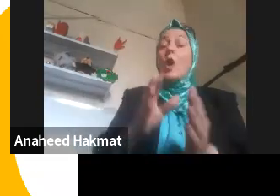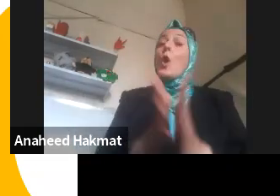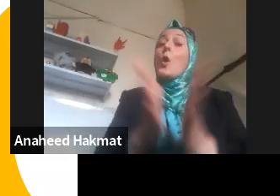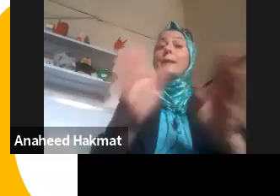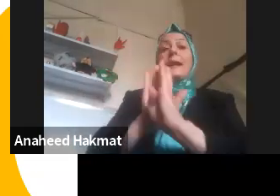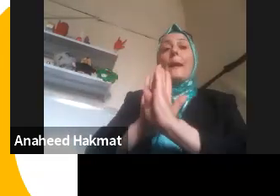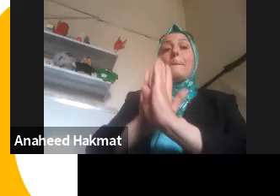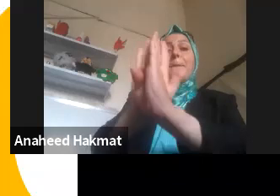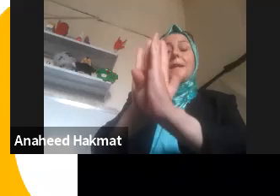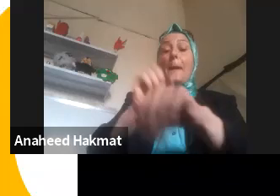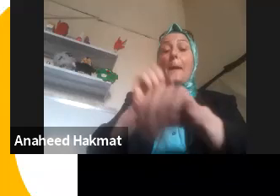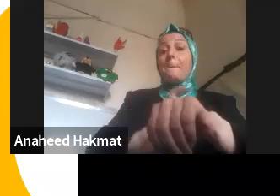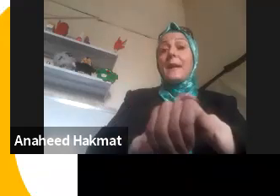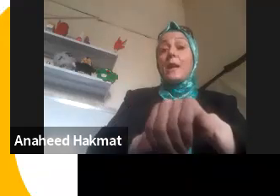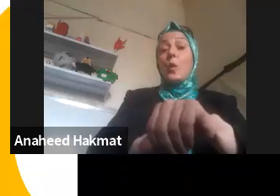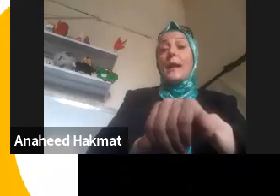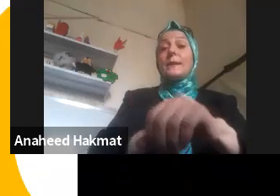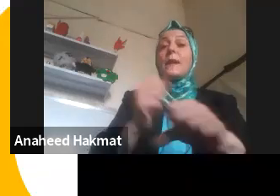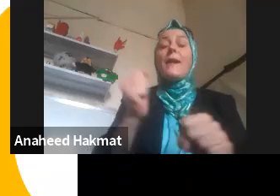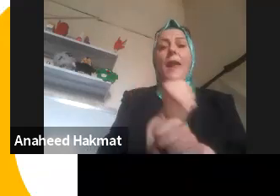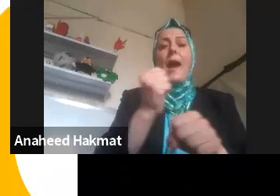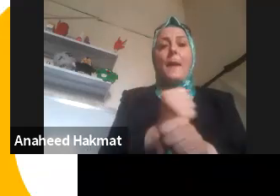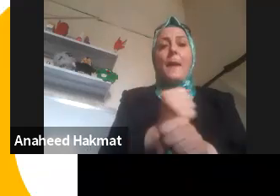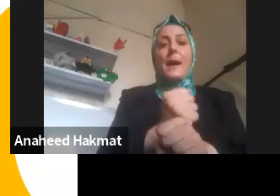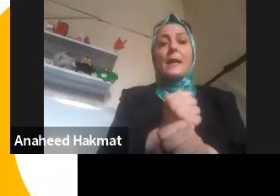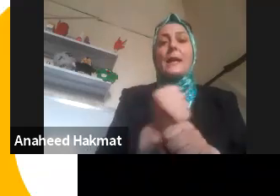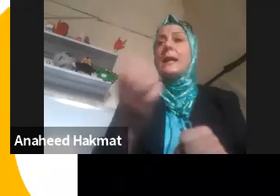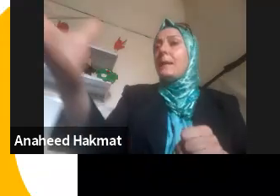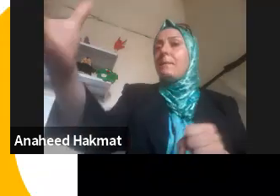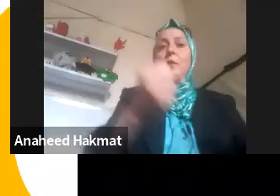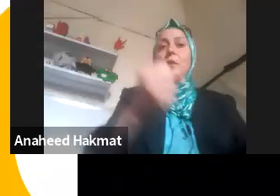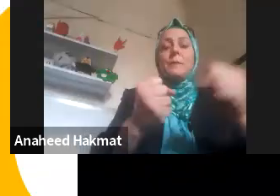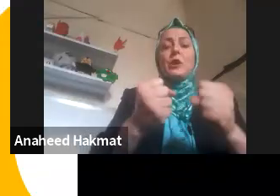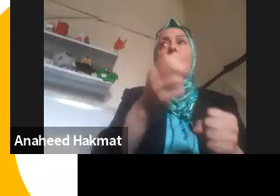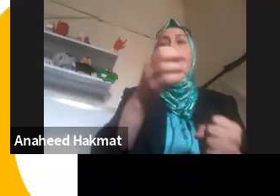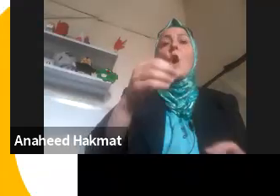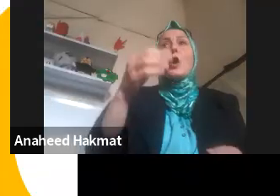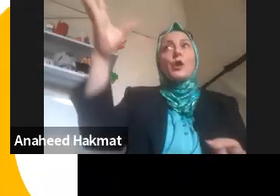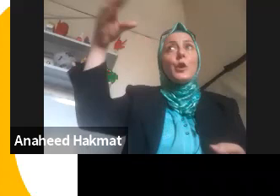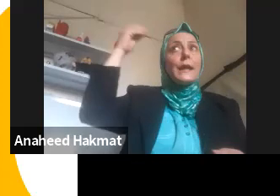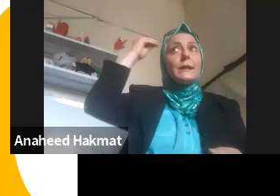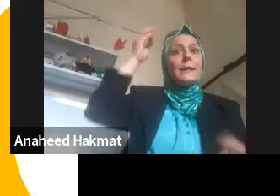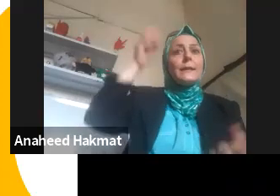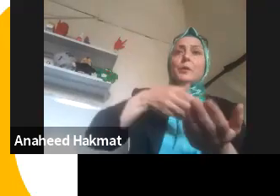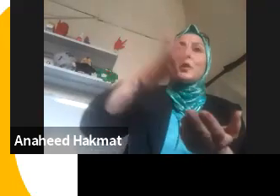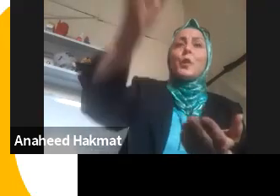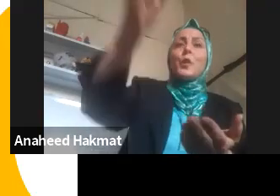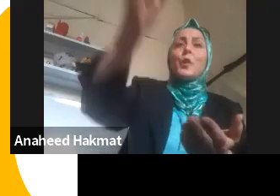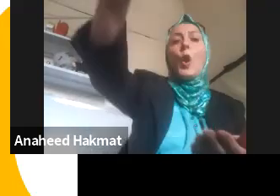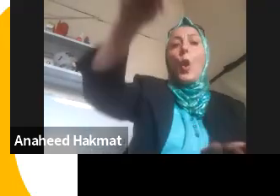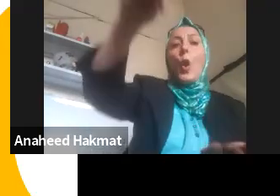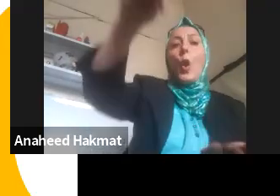المرحله من الاشياء الاجراءات المنصوح فيها لما نجمع التغذيه الراجعه، نسال الاطفال كيف كانت تجربه الاغلاق بالنسبه